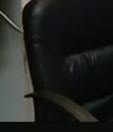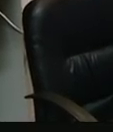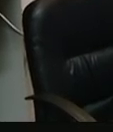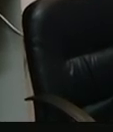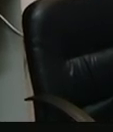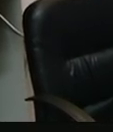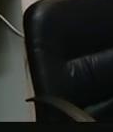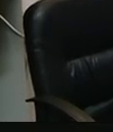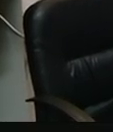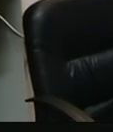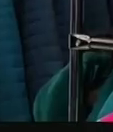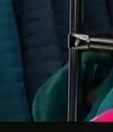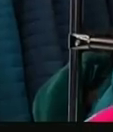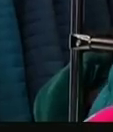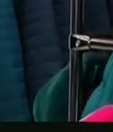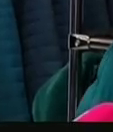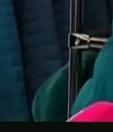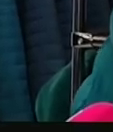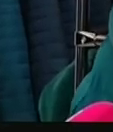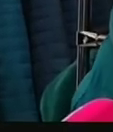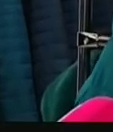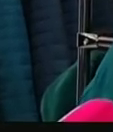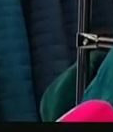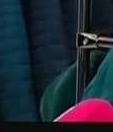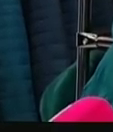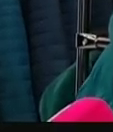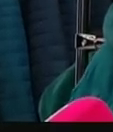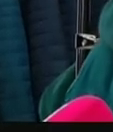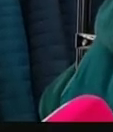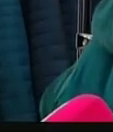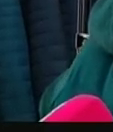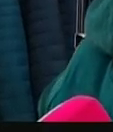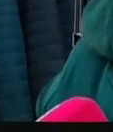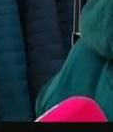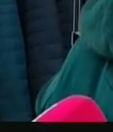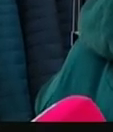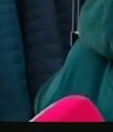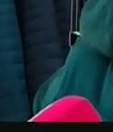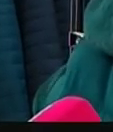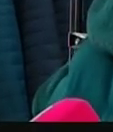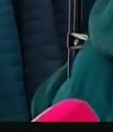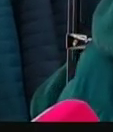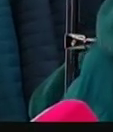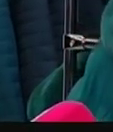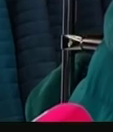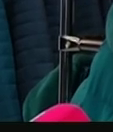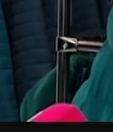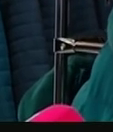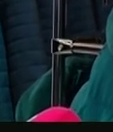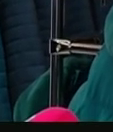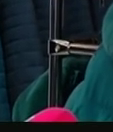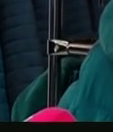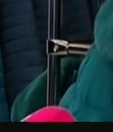и сделали свой выбор. Пришли за зимней курткой. Выбор большой.